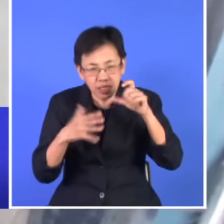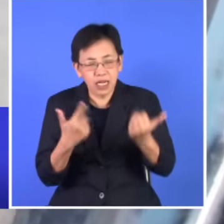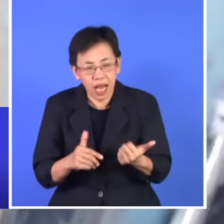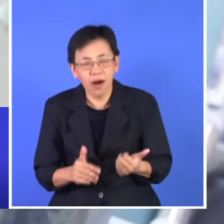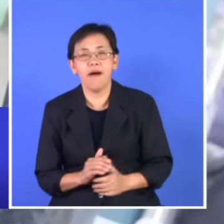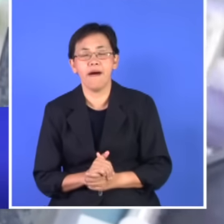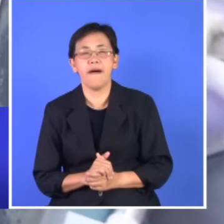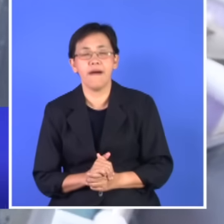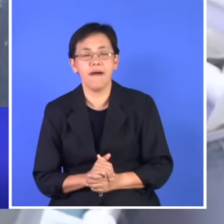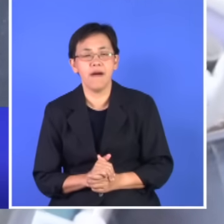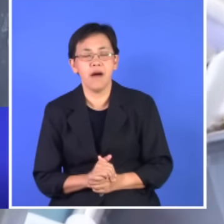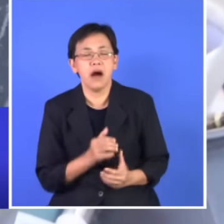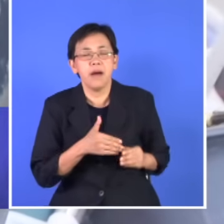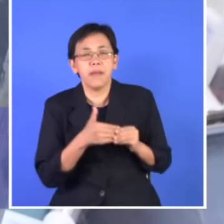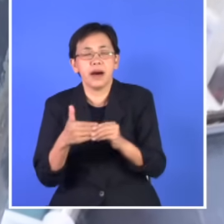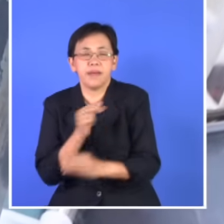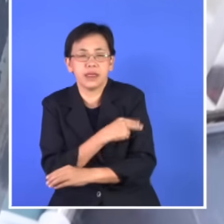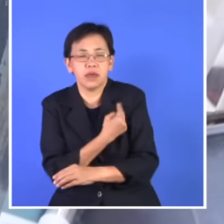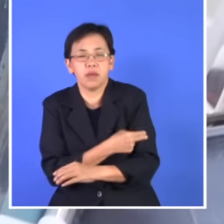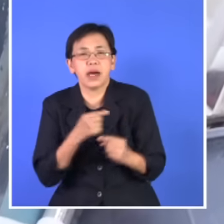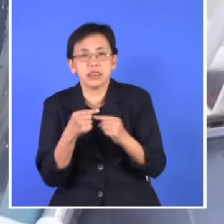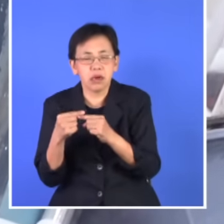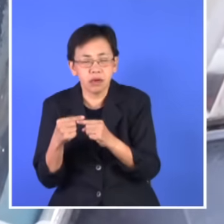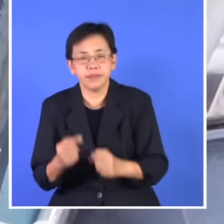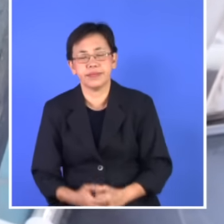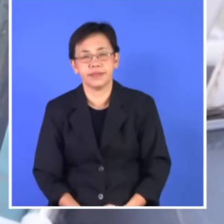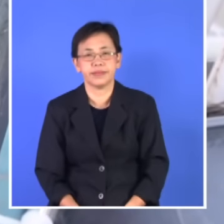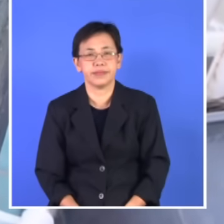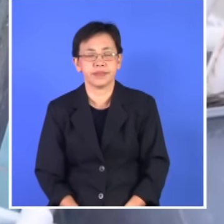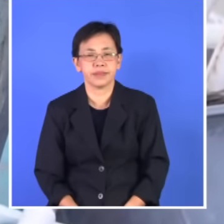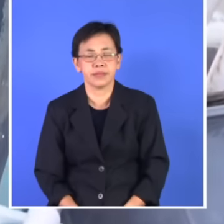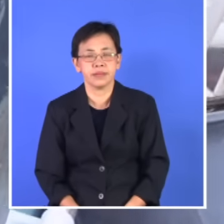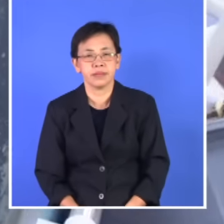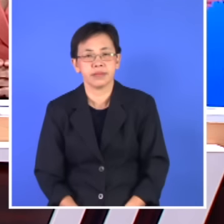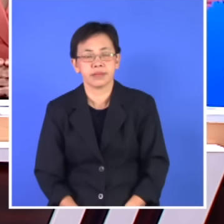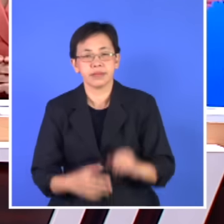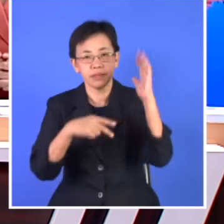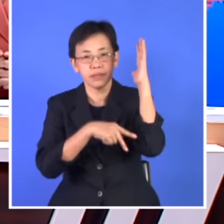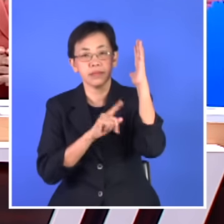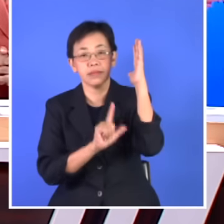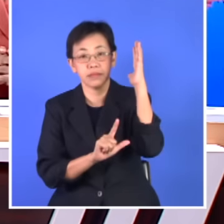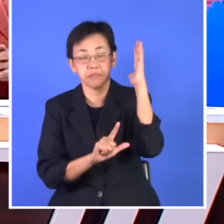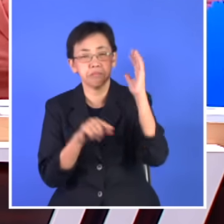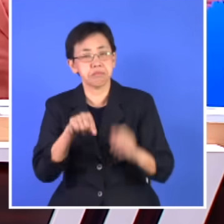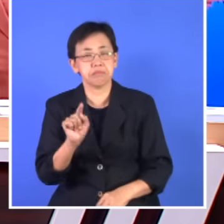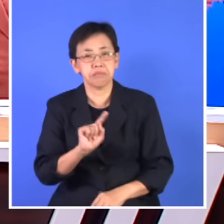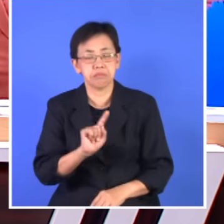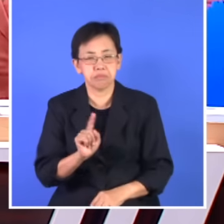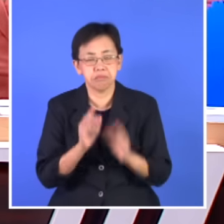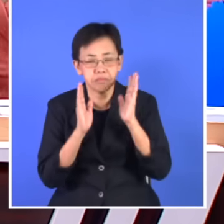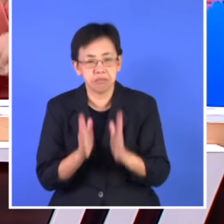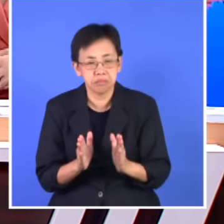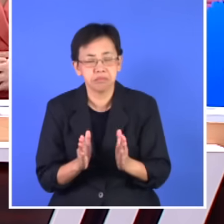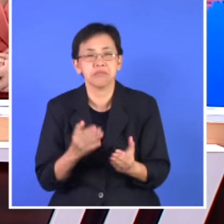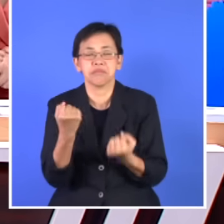คะเดี๋ยวสอบสวนสาเหตุกันอีกครั้งหนึ่งค่ะค่ะส่วนที่พัทลุงเหตุการณ์นี้เนี่ยทำเอาคนที่เขา